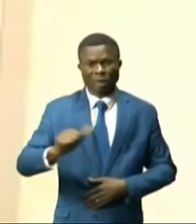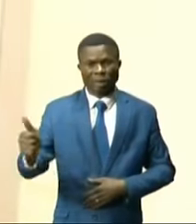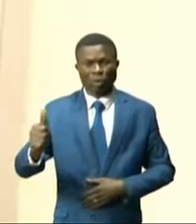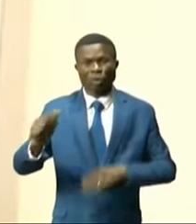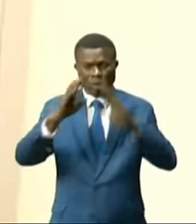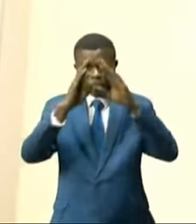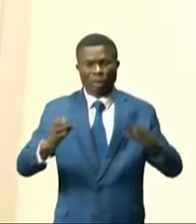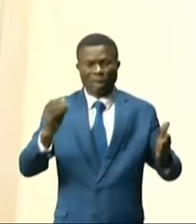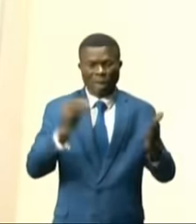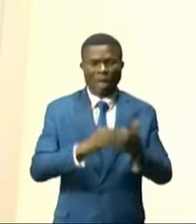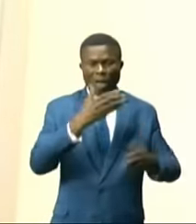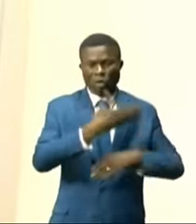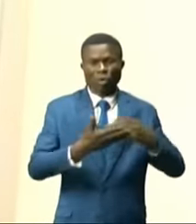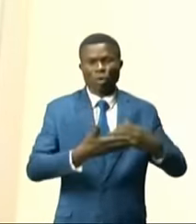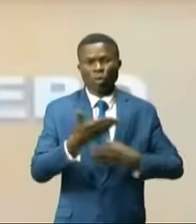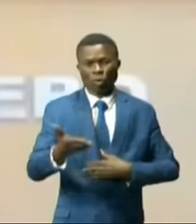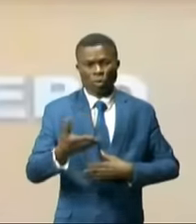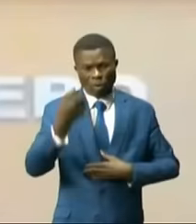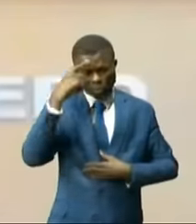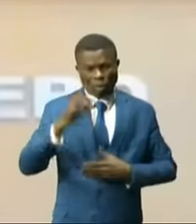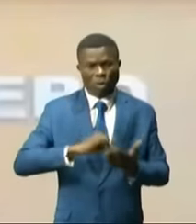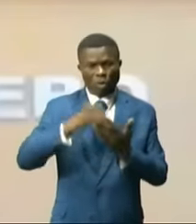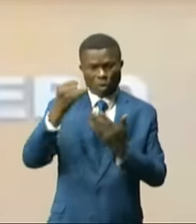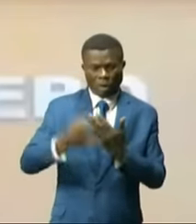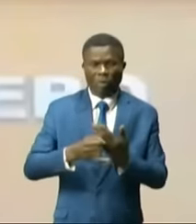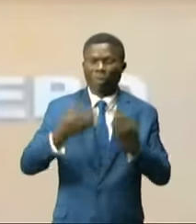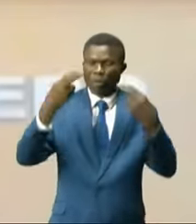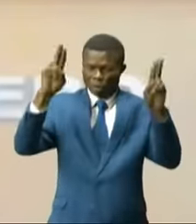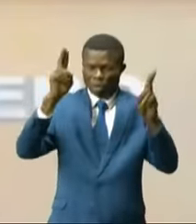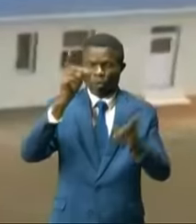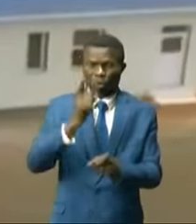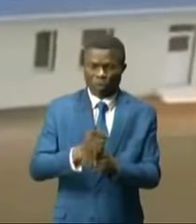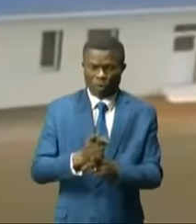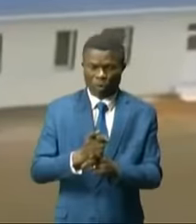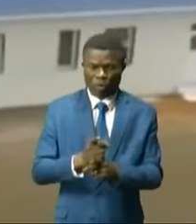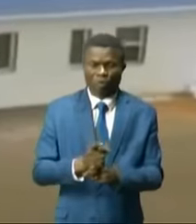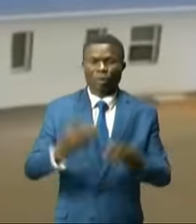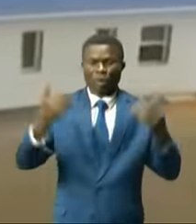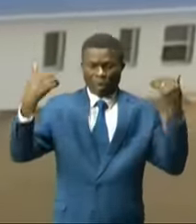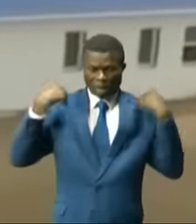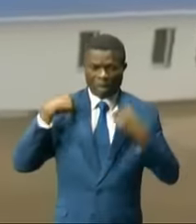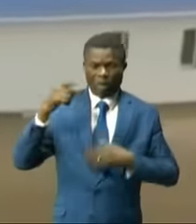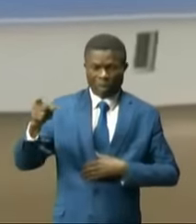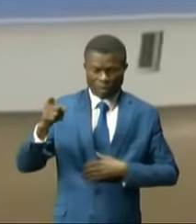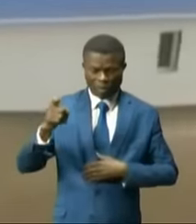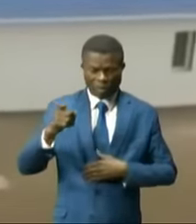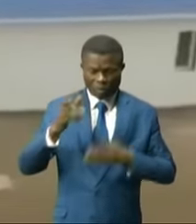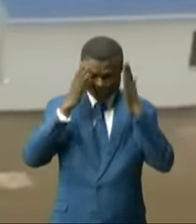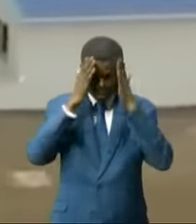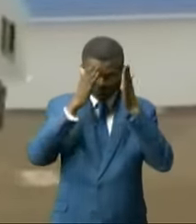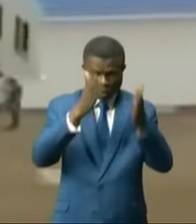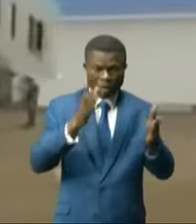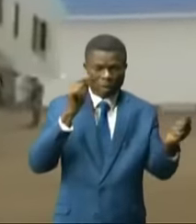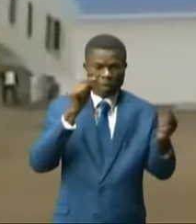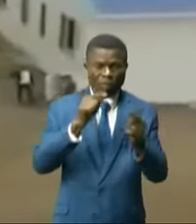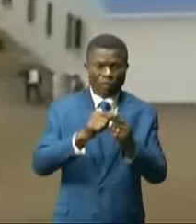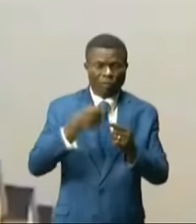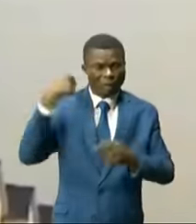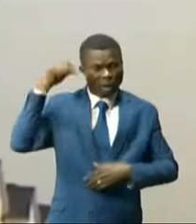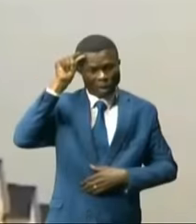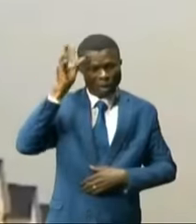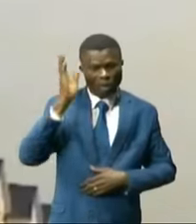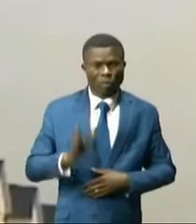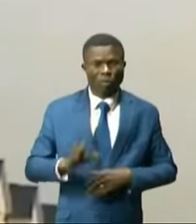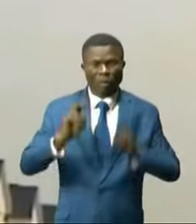maisons sont en construction. Pour que ce projet arrive à bon port, les gestionnaires ont les regards tournés vers le gouverneur